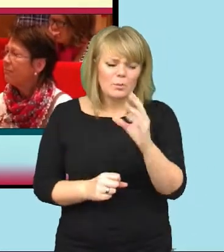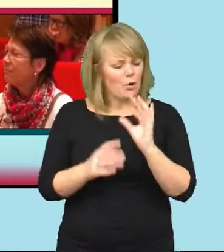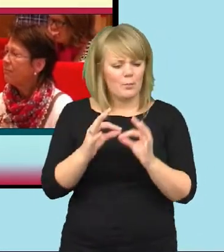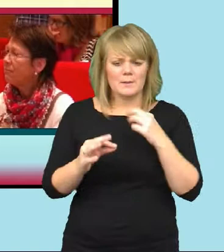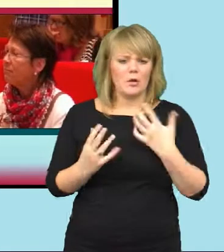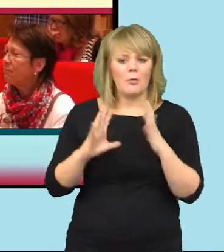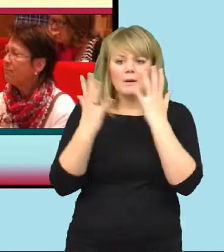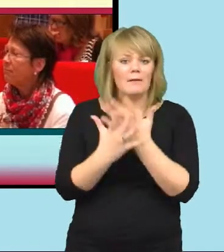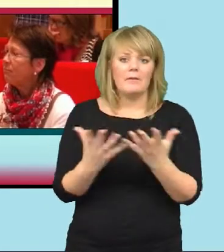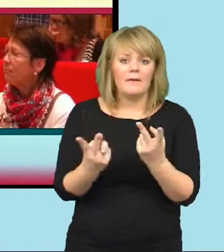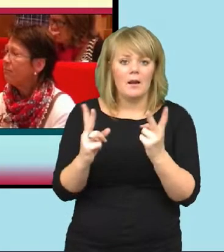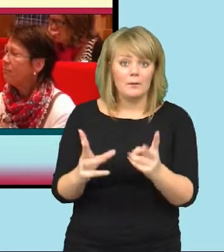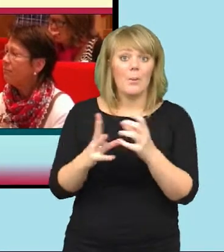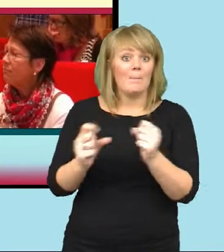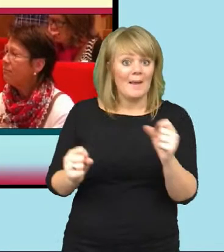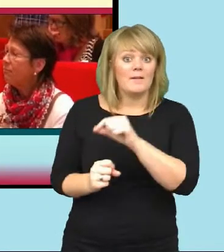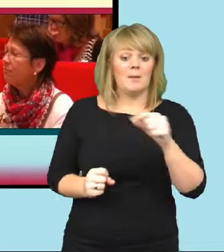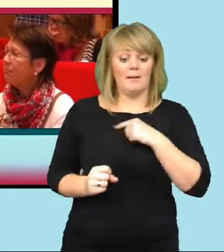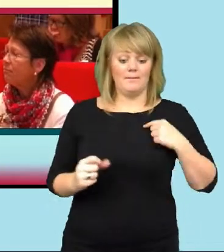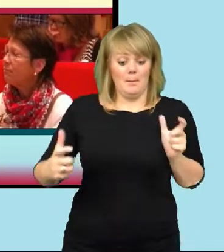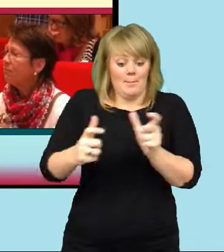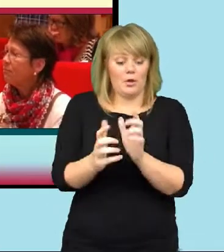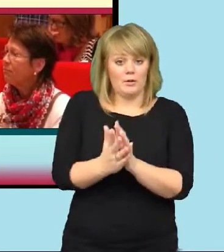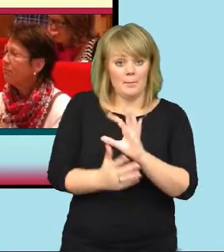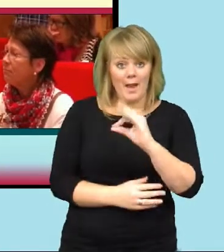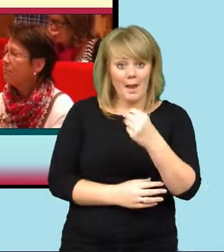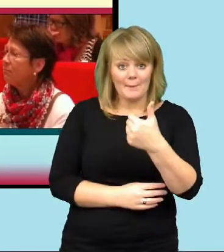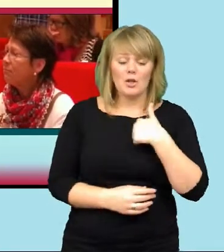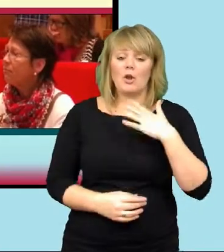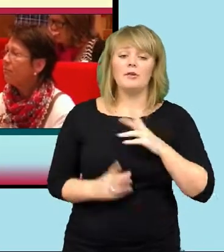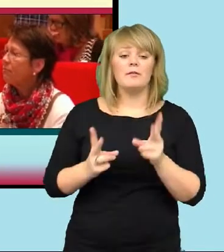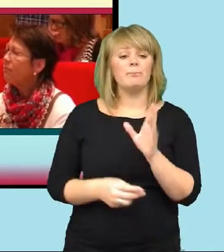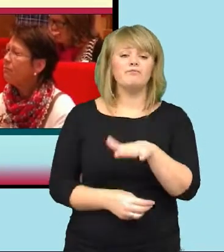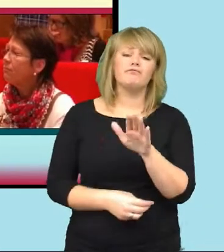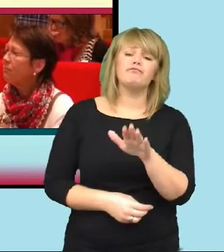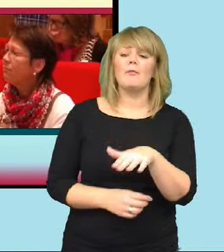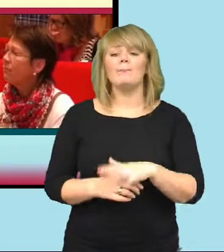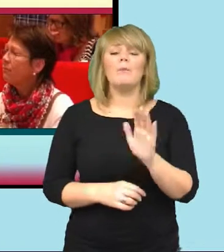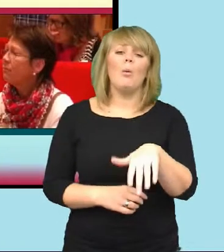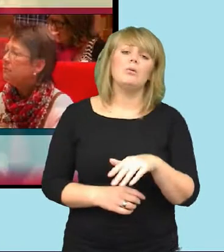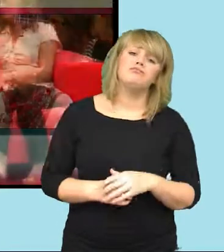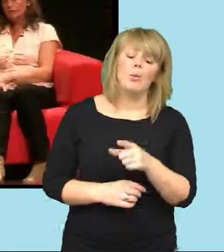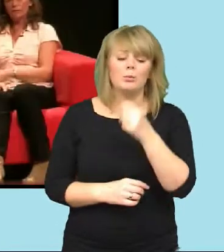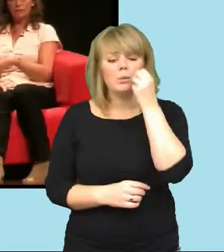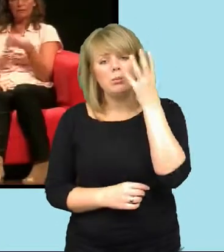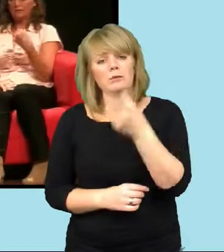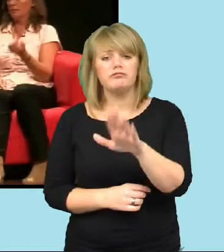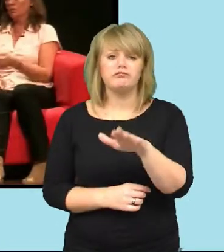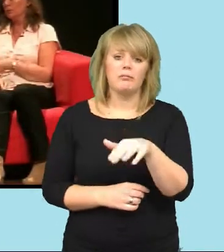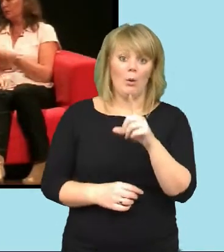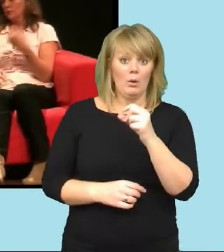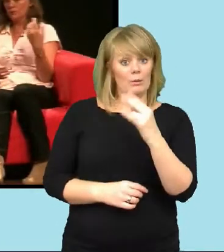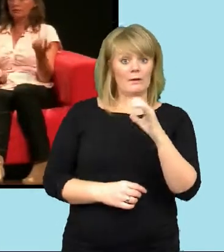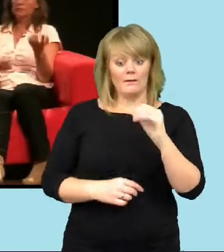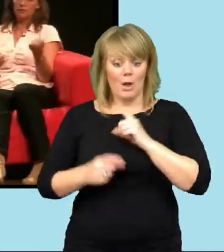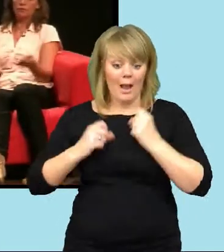ibland man sitter i de här mötena med habiliteringen och så att det är lite daltande. Att man, men oj då, oh, vad duktig du är. Louise, hon är väldigt aktiv. Hon